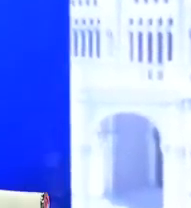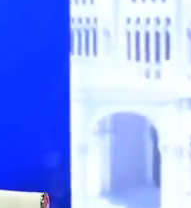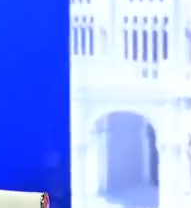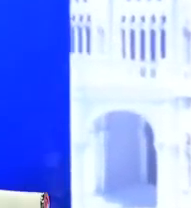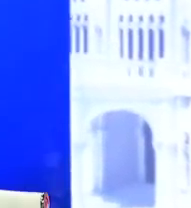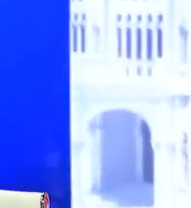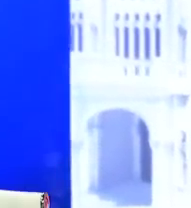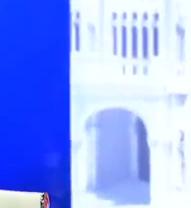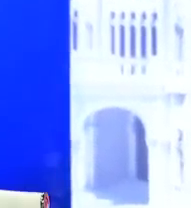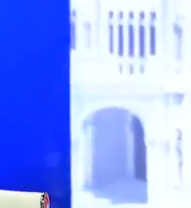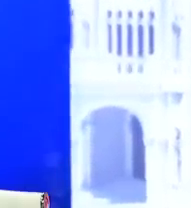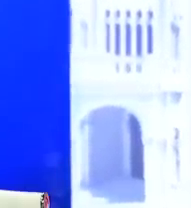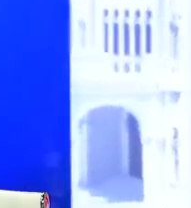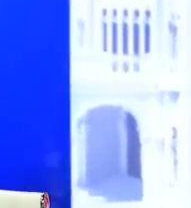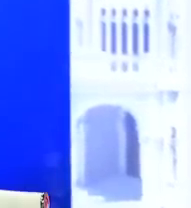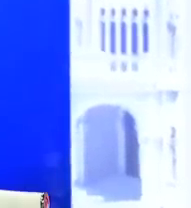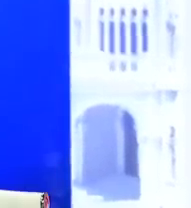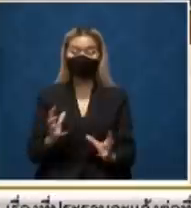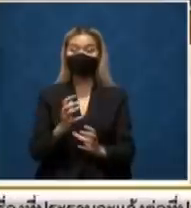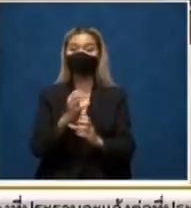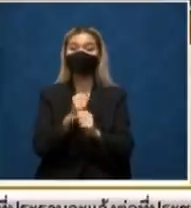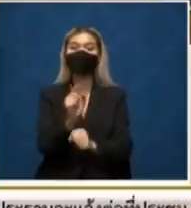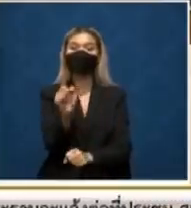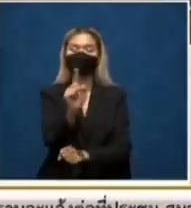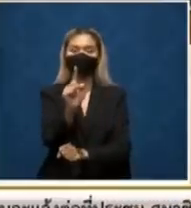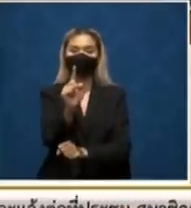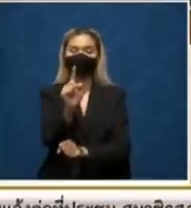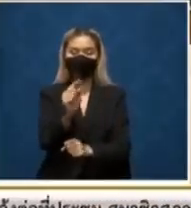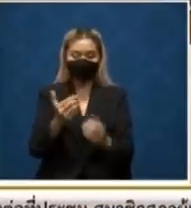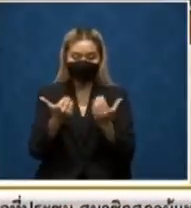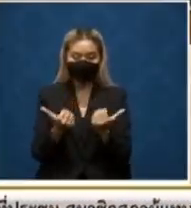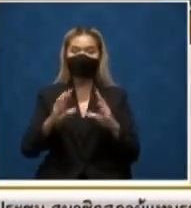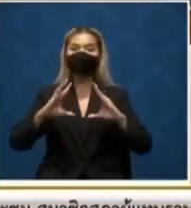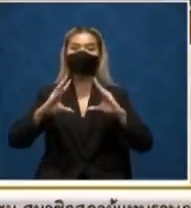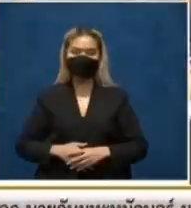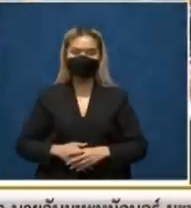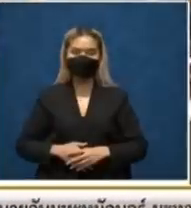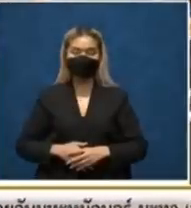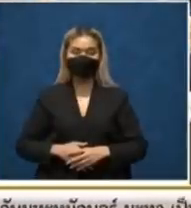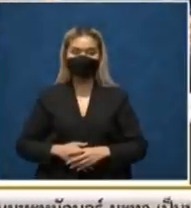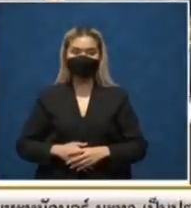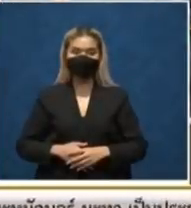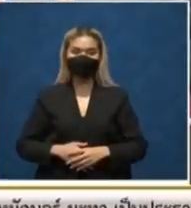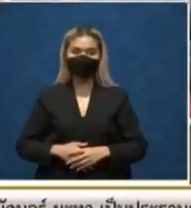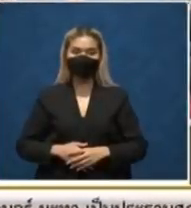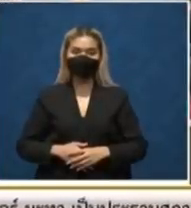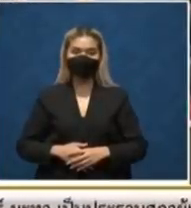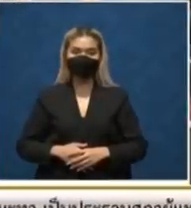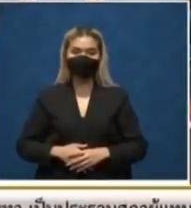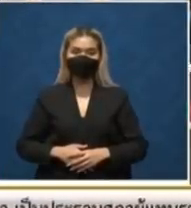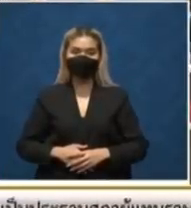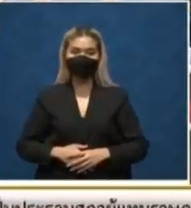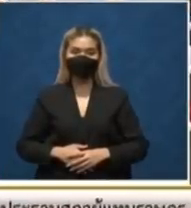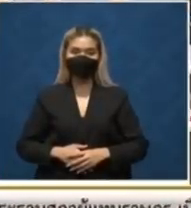วันอังคารเราก็แจ้งทุกฝ่ายซึ่งก็อาจจะมีมติของพรรคมาก่อนแล้วก็บางพรรคเขาท่านก็งดออกเสียงก็เป็นเรื่องภายในของเข